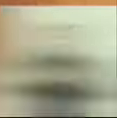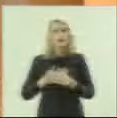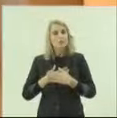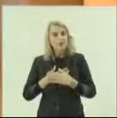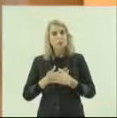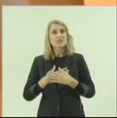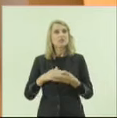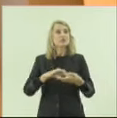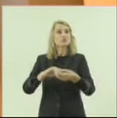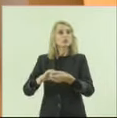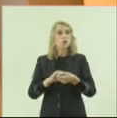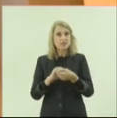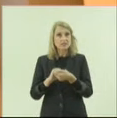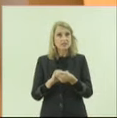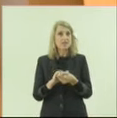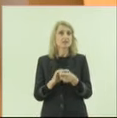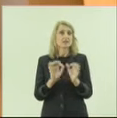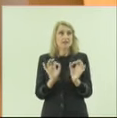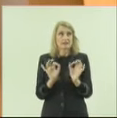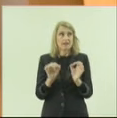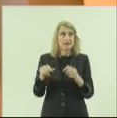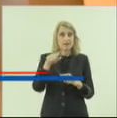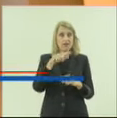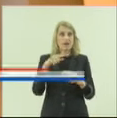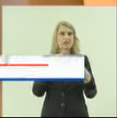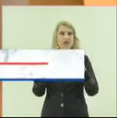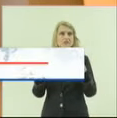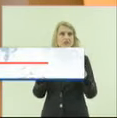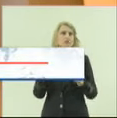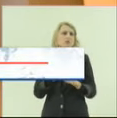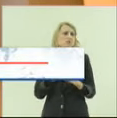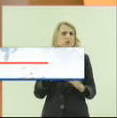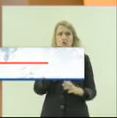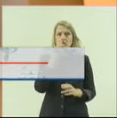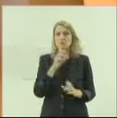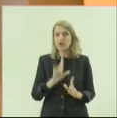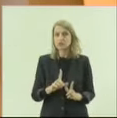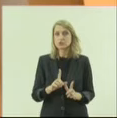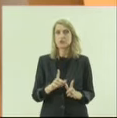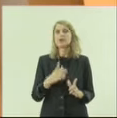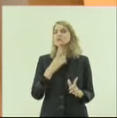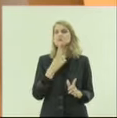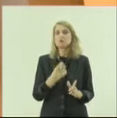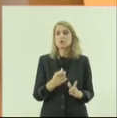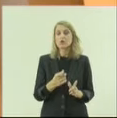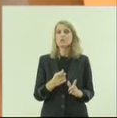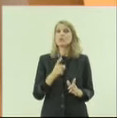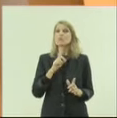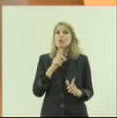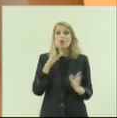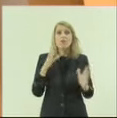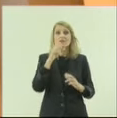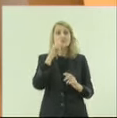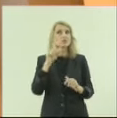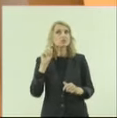постигнем? Този ти празговори са от много съществено значение. Първо, защото е важно да чуем мнението на